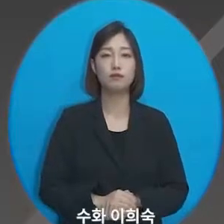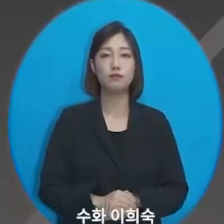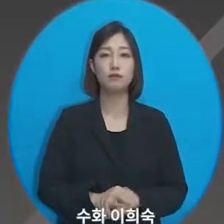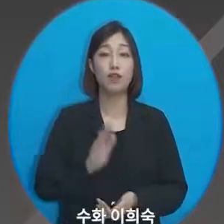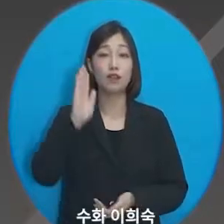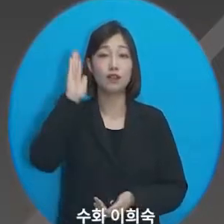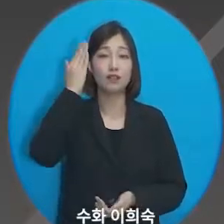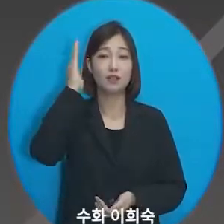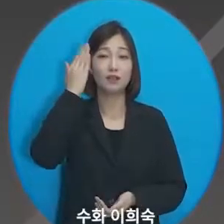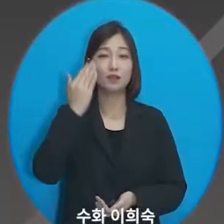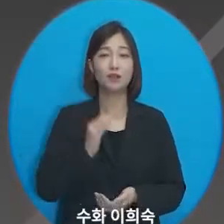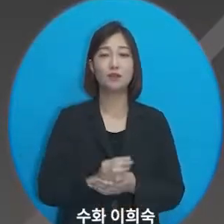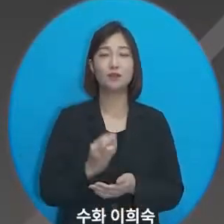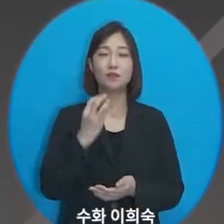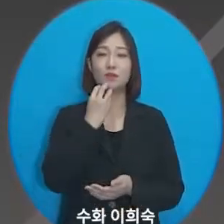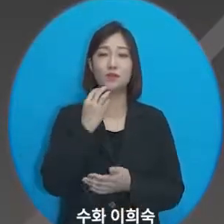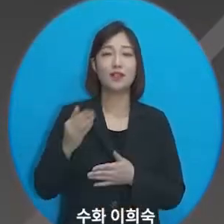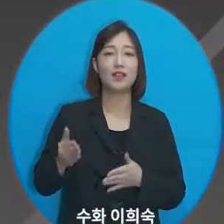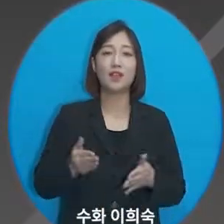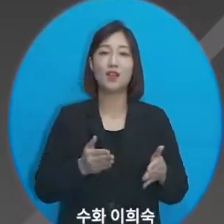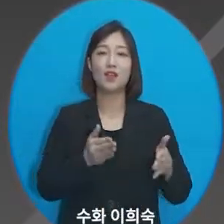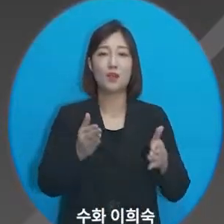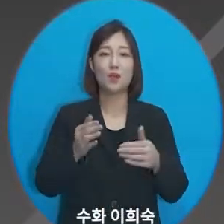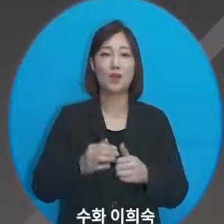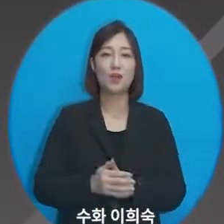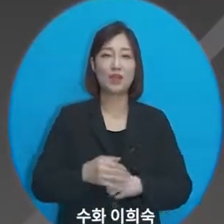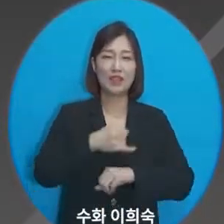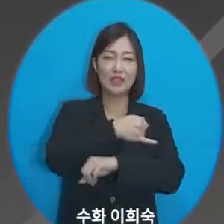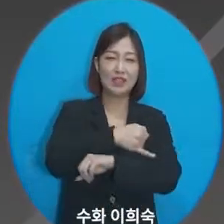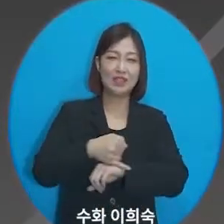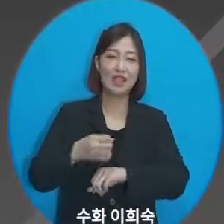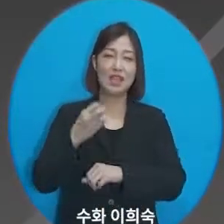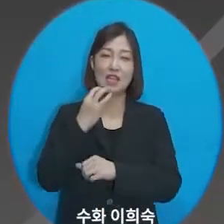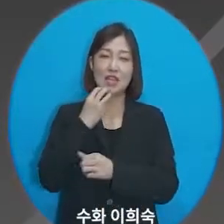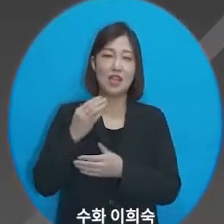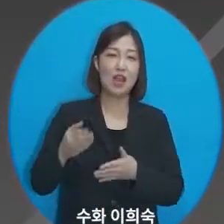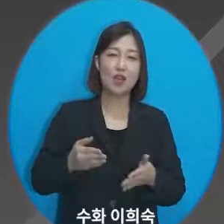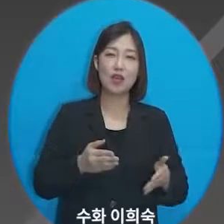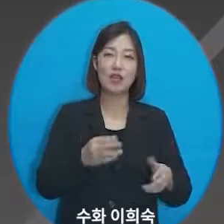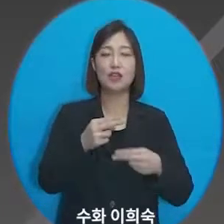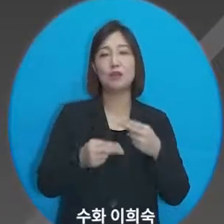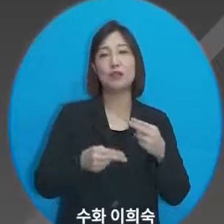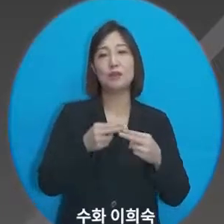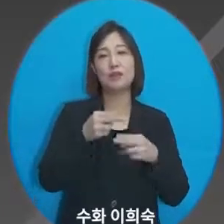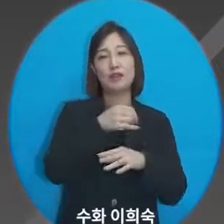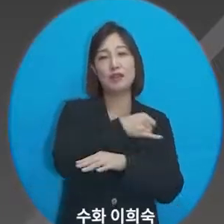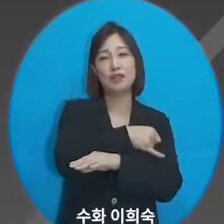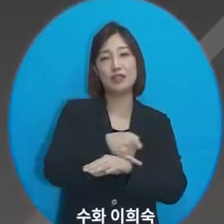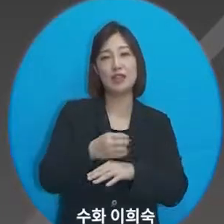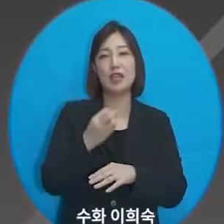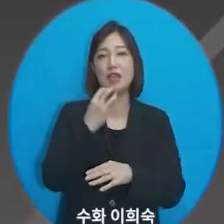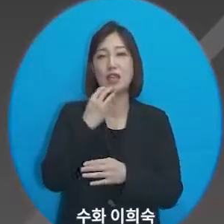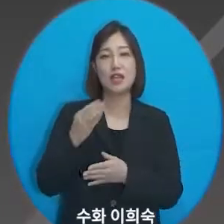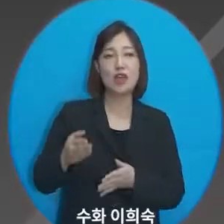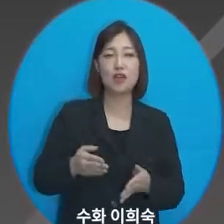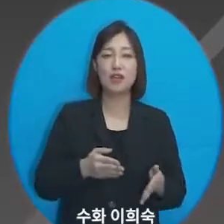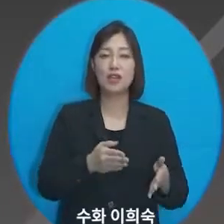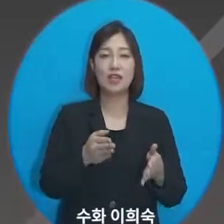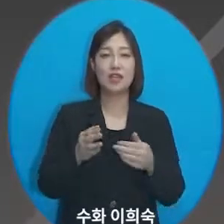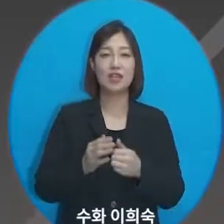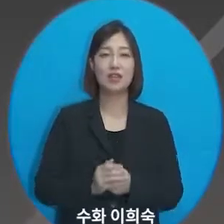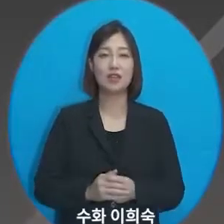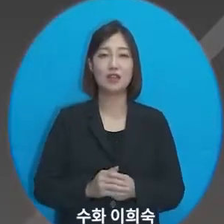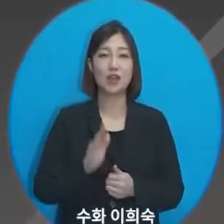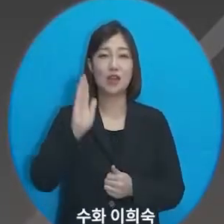최근에 그 경기도가 뭐 디자인 경기, 뭐 유니버설 디자인 경기에서 굉장히 많은 정책, 그다음 많은 자료를